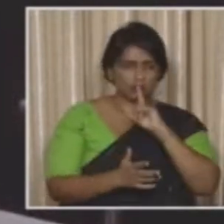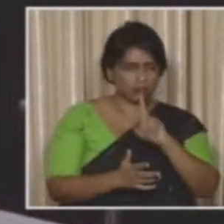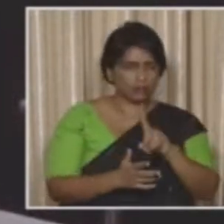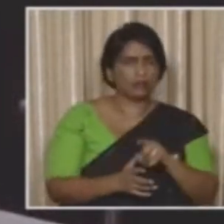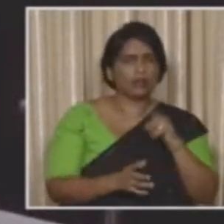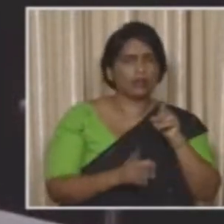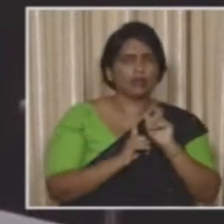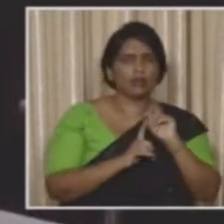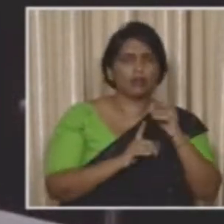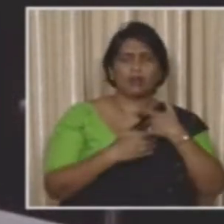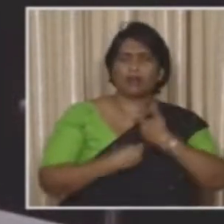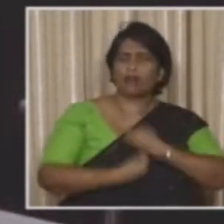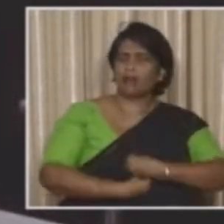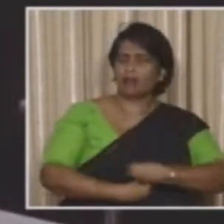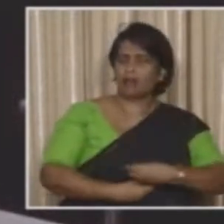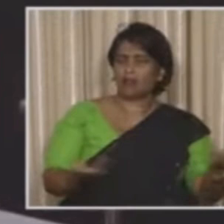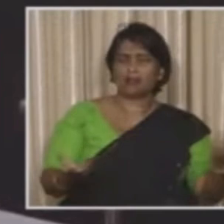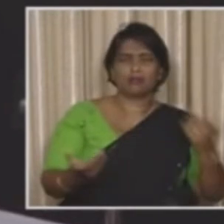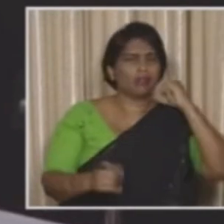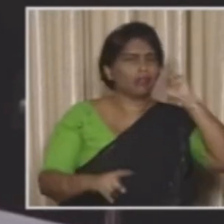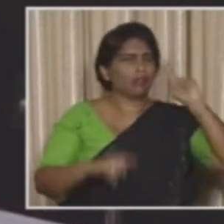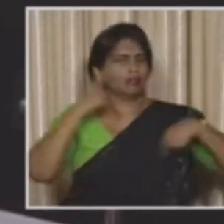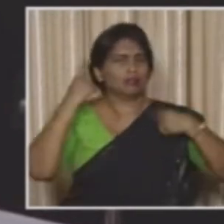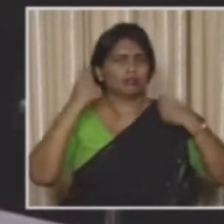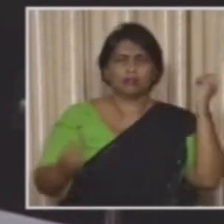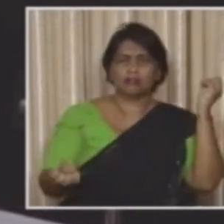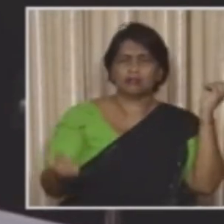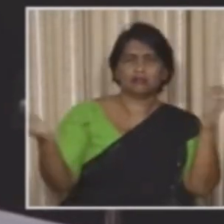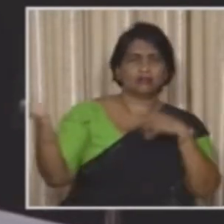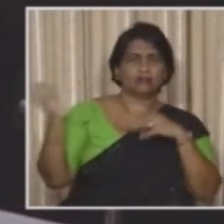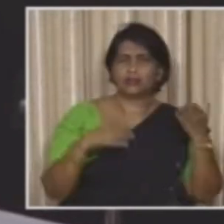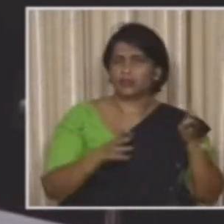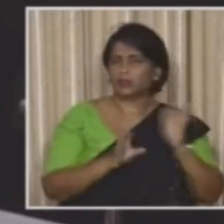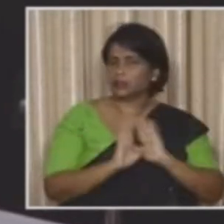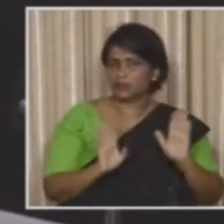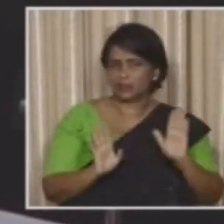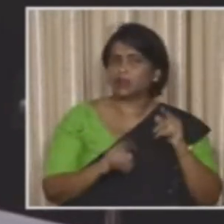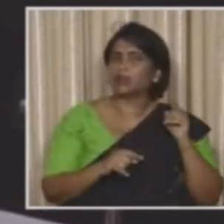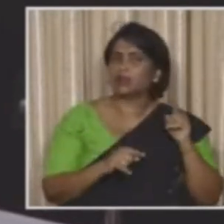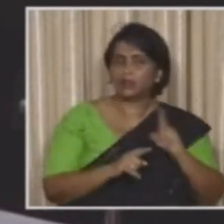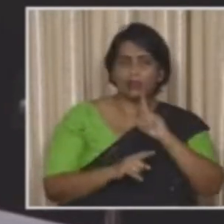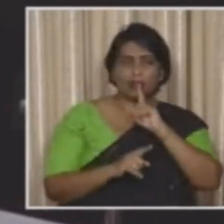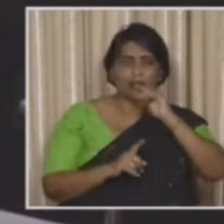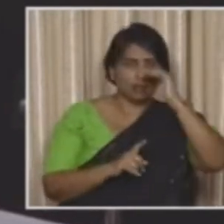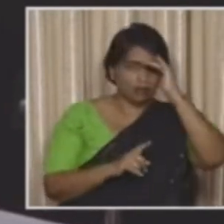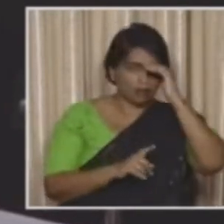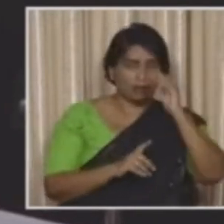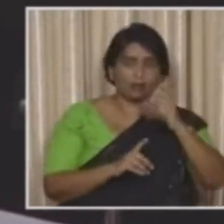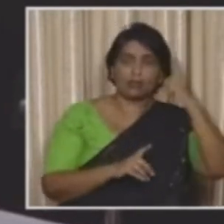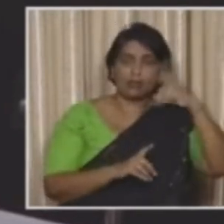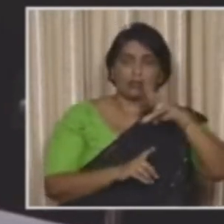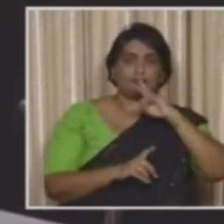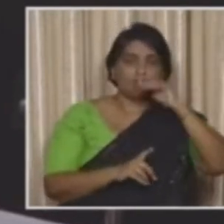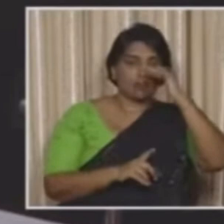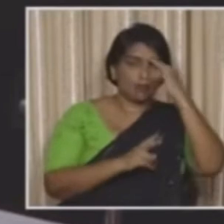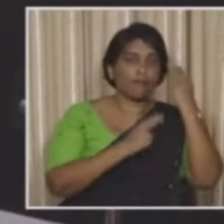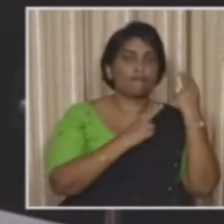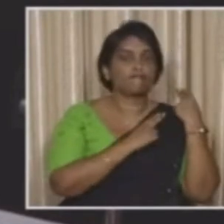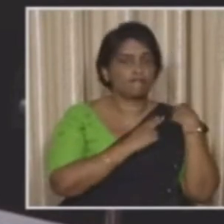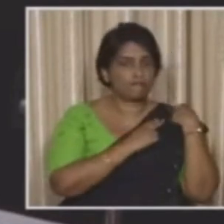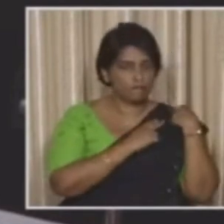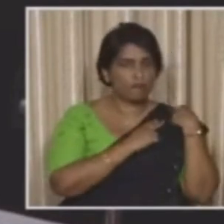මේ සභාව මේ ආයාලේ යන ඕන ඕන විදිහට ඕනෙන් දේවල් කරන සභාව බවට පත් කරන්නේ නැතුව කතානායකතුමාගේ නියෝජ්‍ය කතානායකතුමාගේ වගකීම